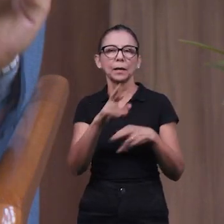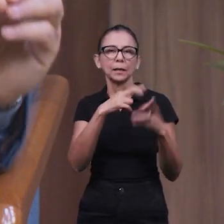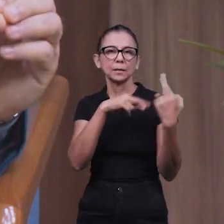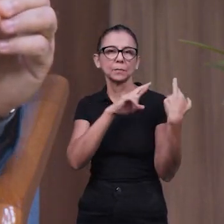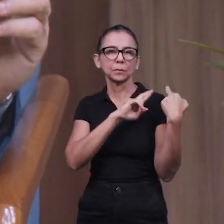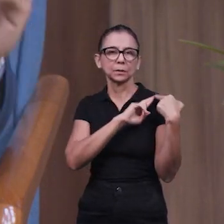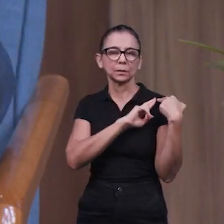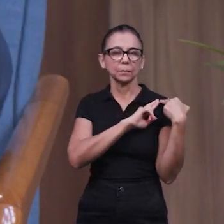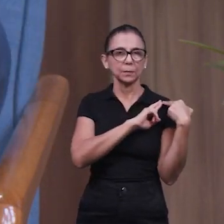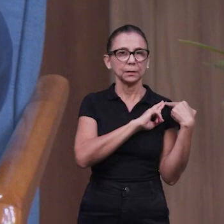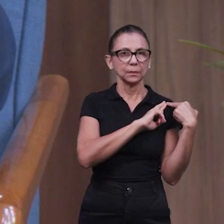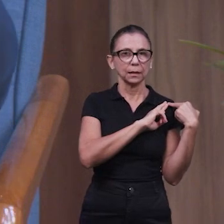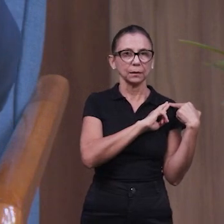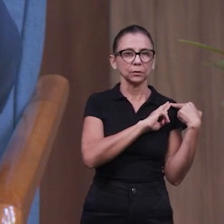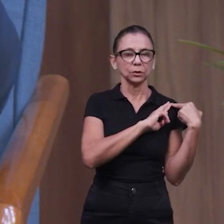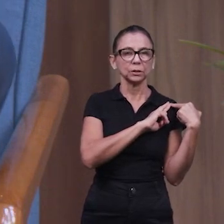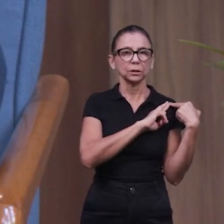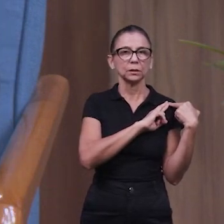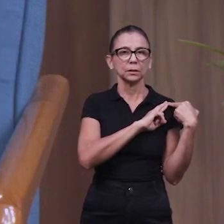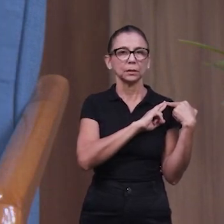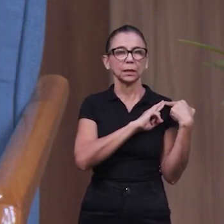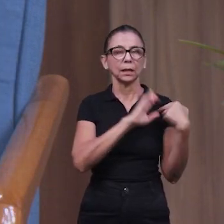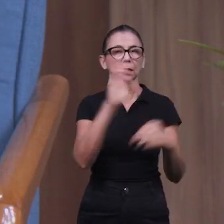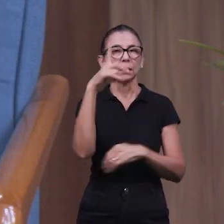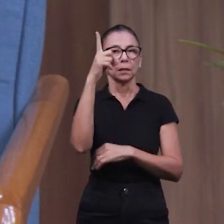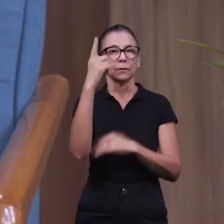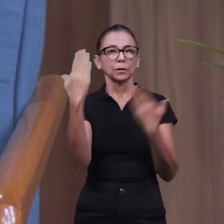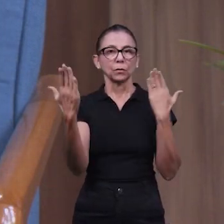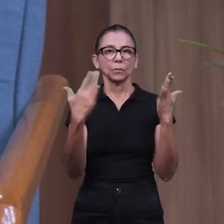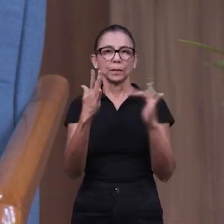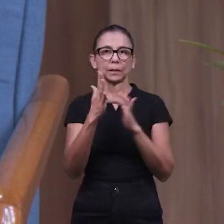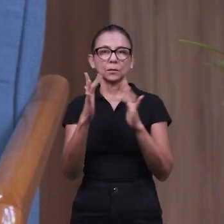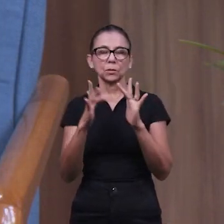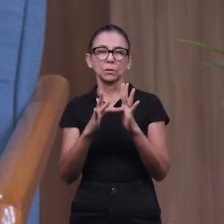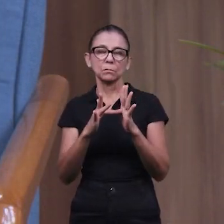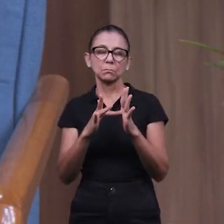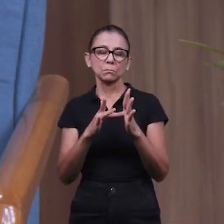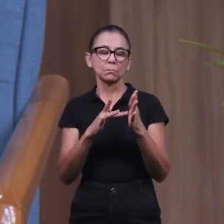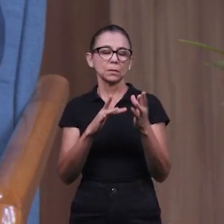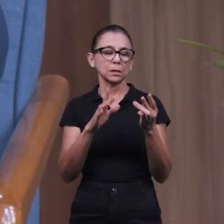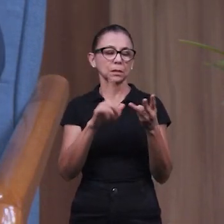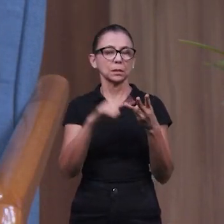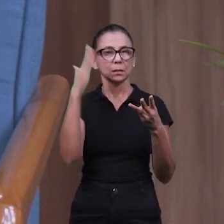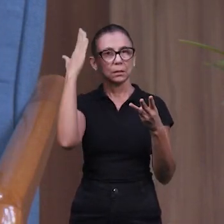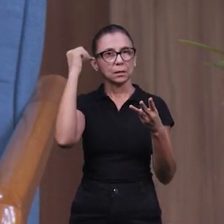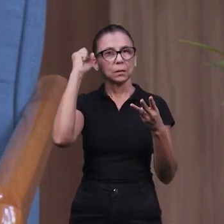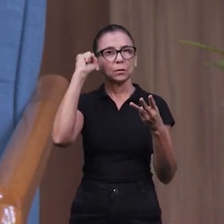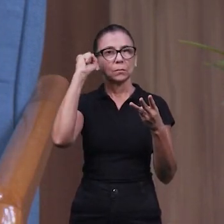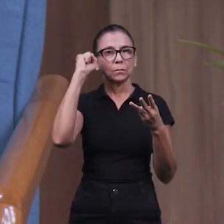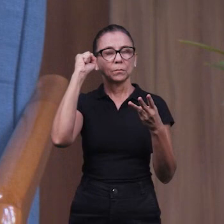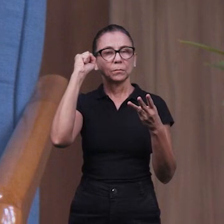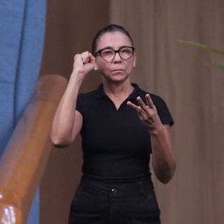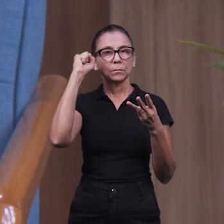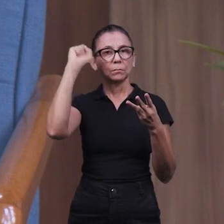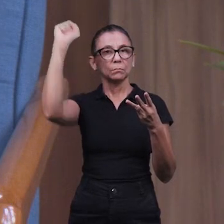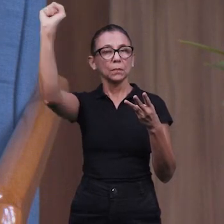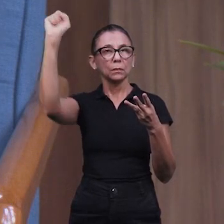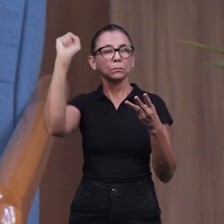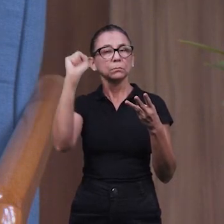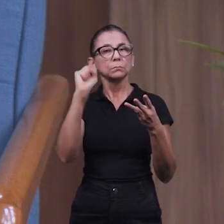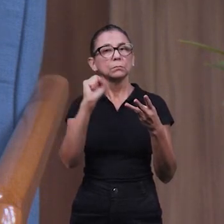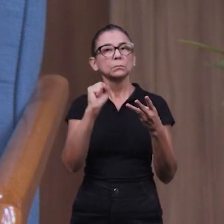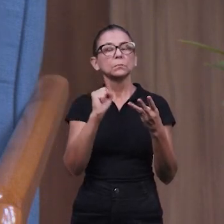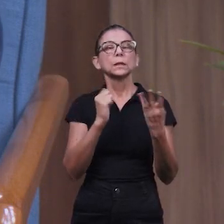donnée à Salomon, qui a été donnée par David. David, c'est un type de Jésus, Salomon, un type du